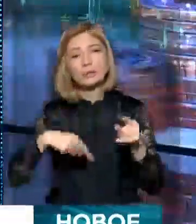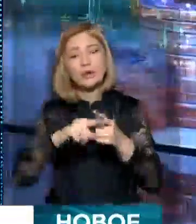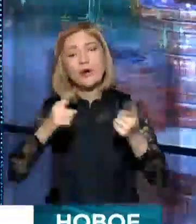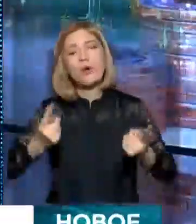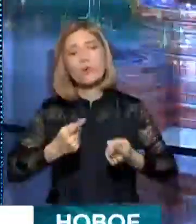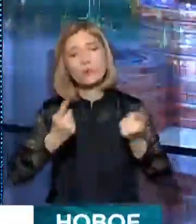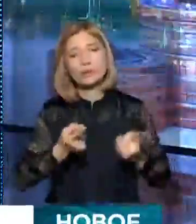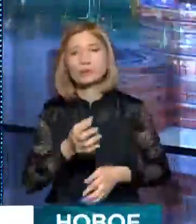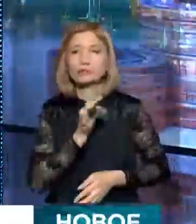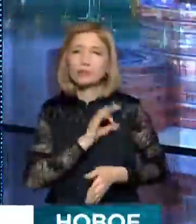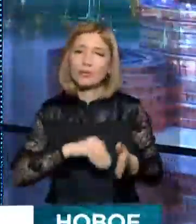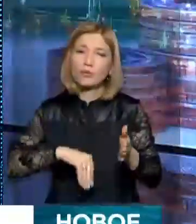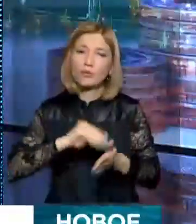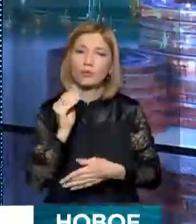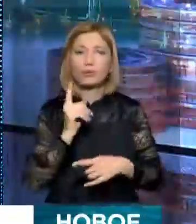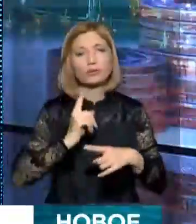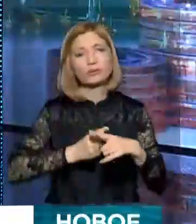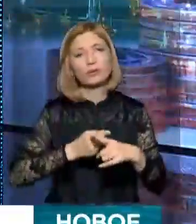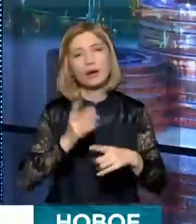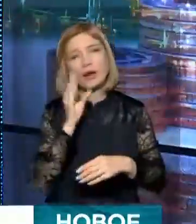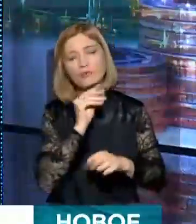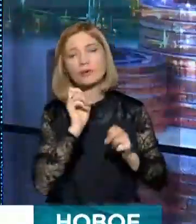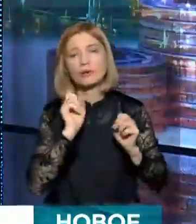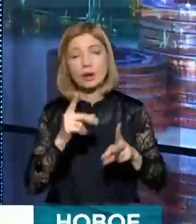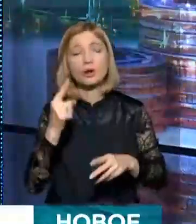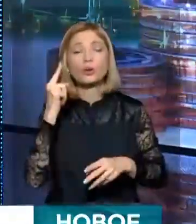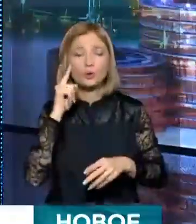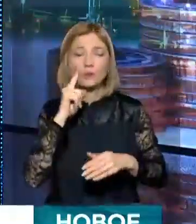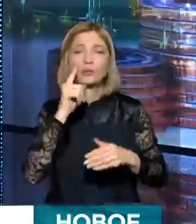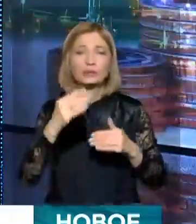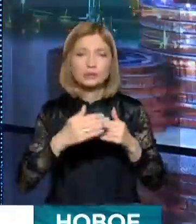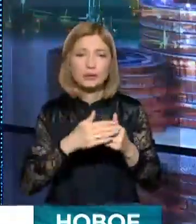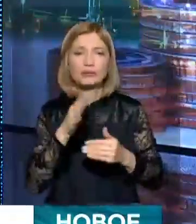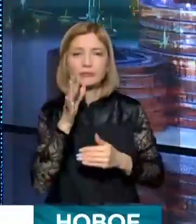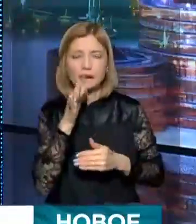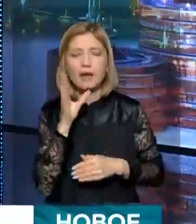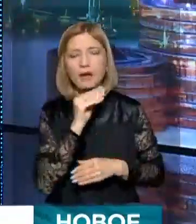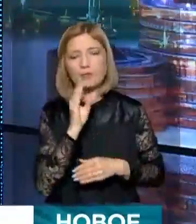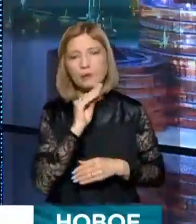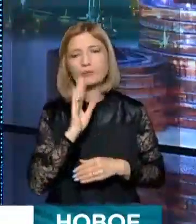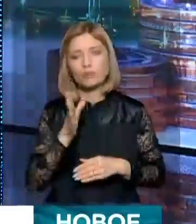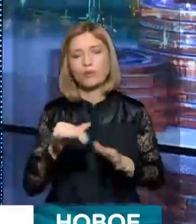рядовых казахстанцев? Я думаю, что в ближайшее время да. Жанибек, спасибо вам большое за ответы.